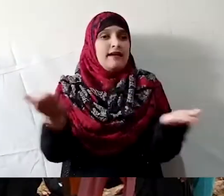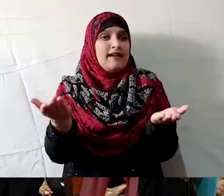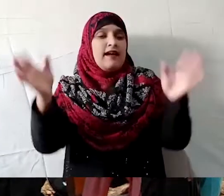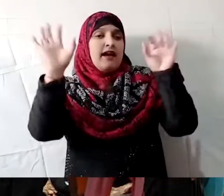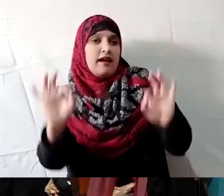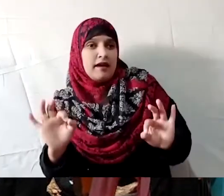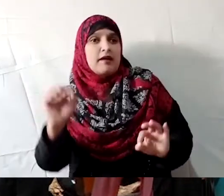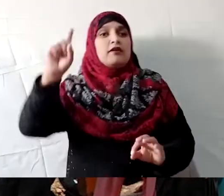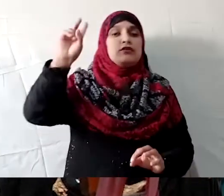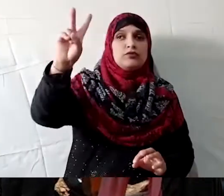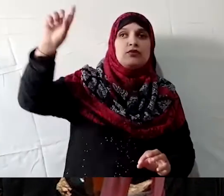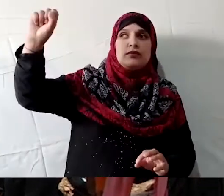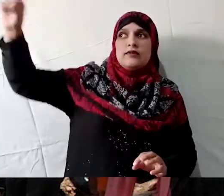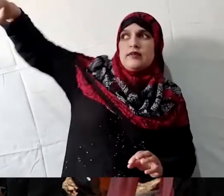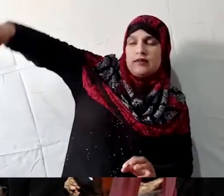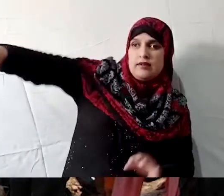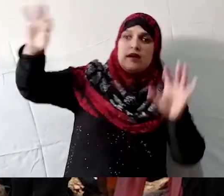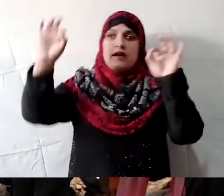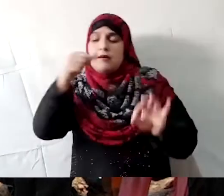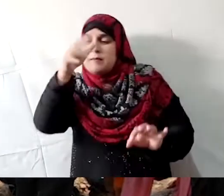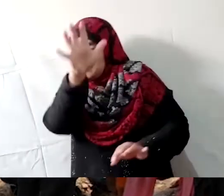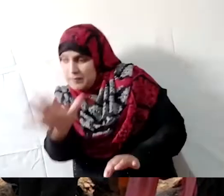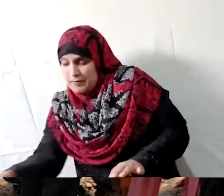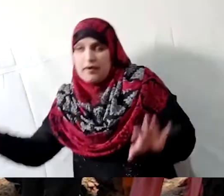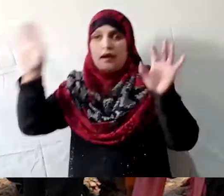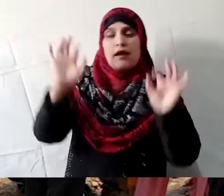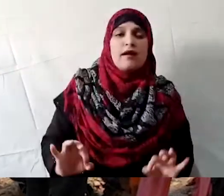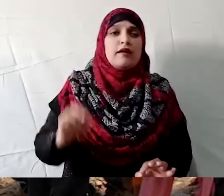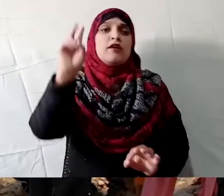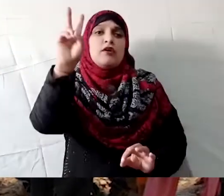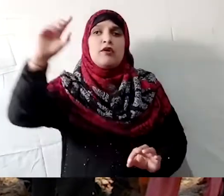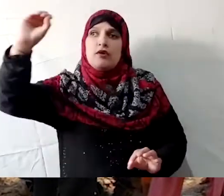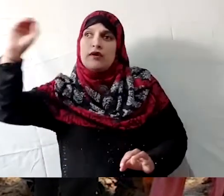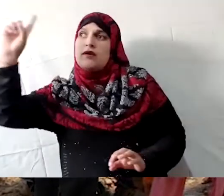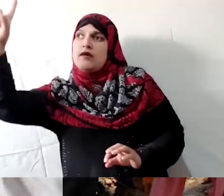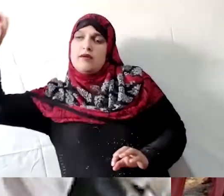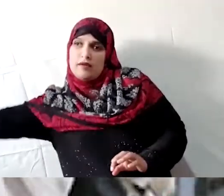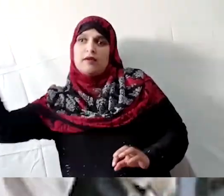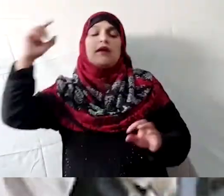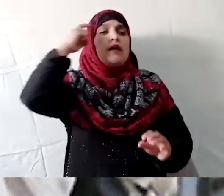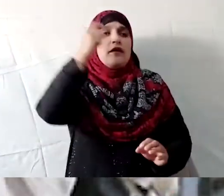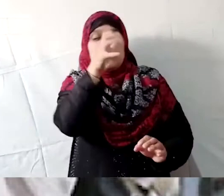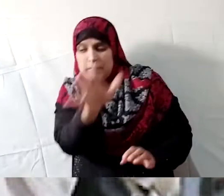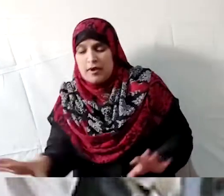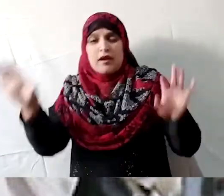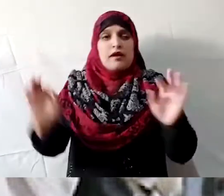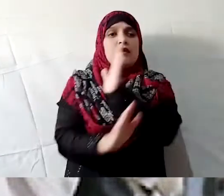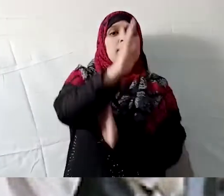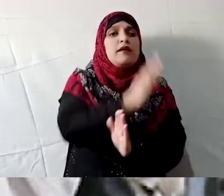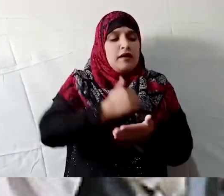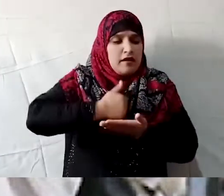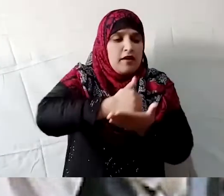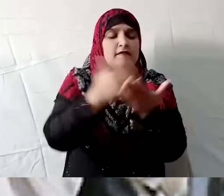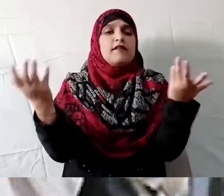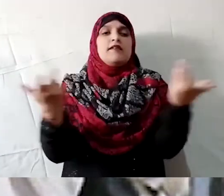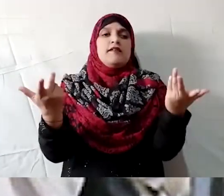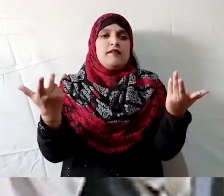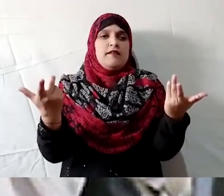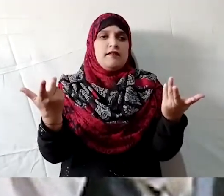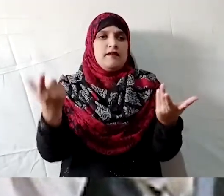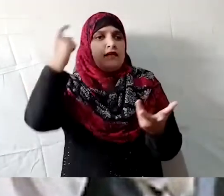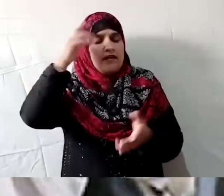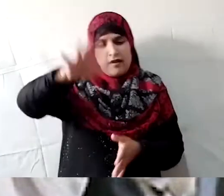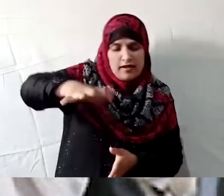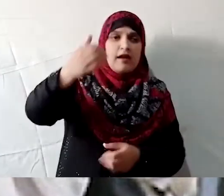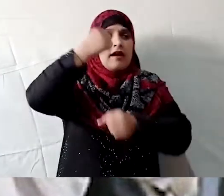या 2010 के सैलाब की, इन तमाम हालात में अफराद बहम माजूरी के लिए इंतज़ामात और सहूलियात का